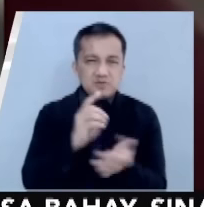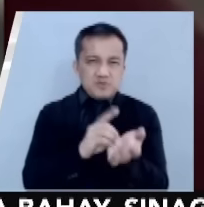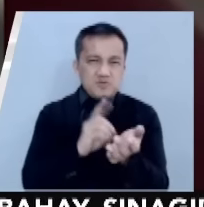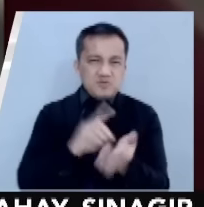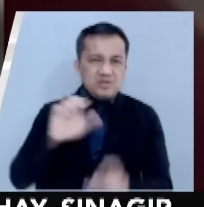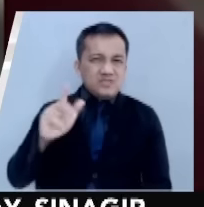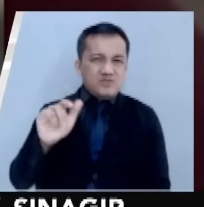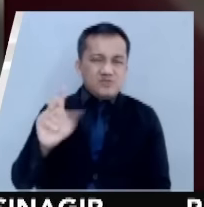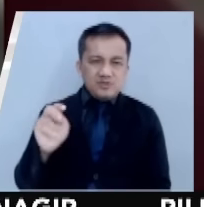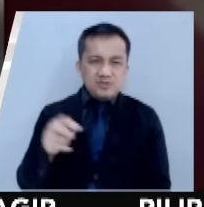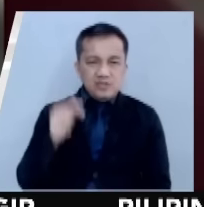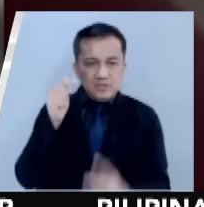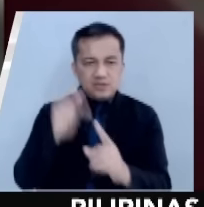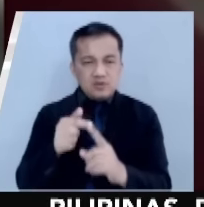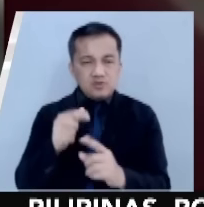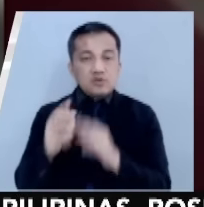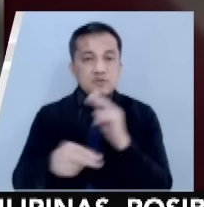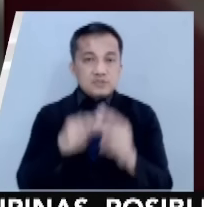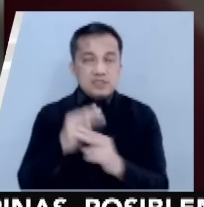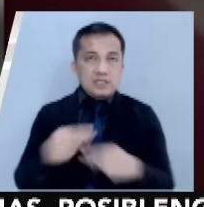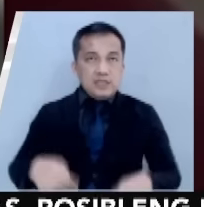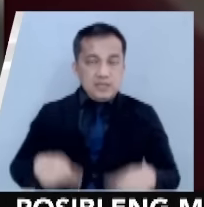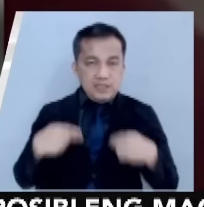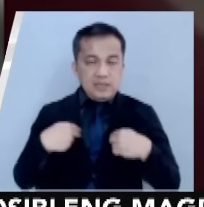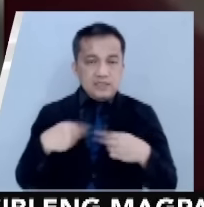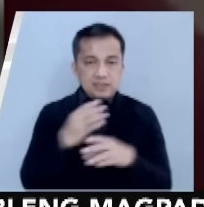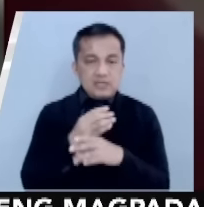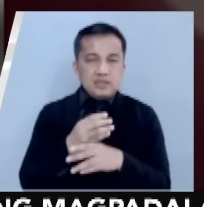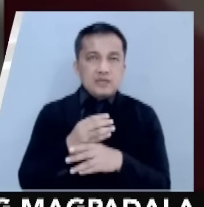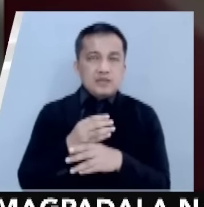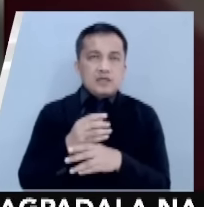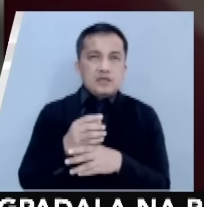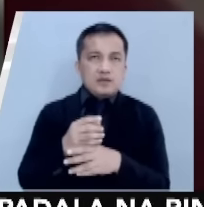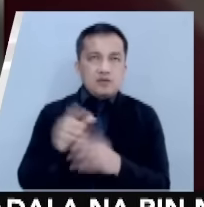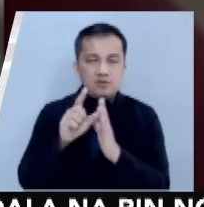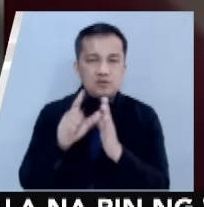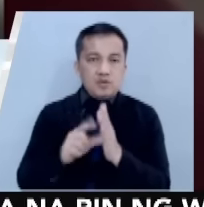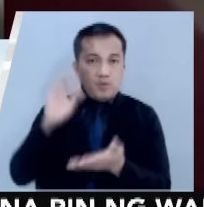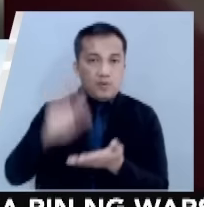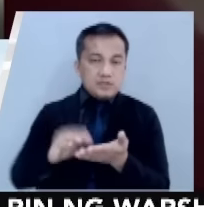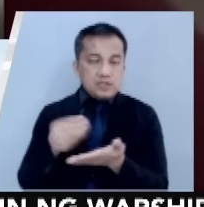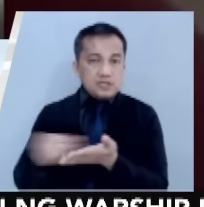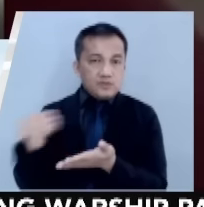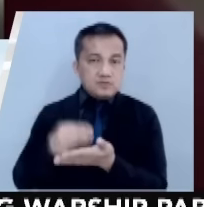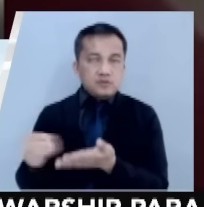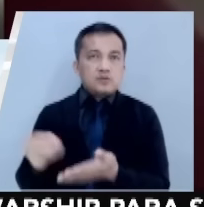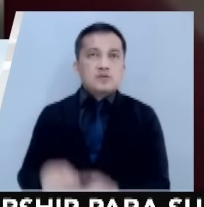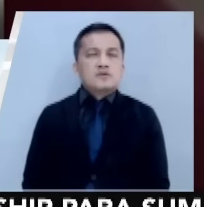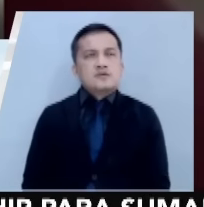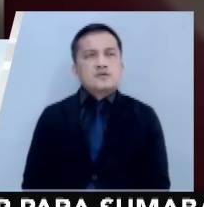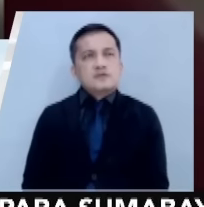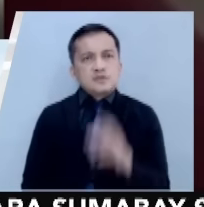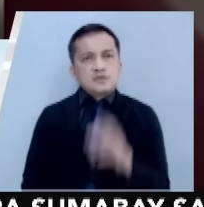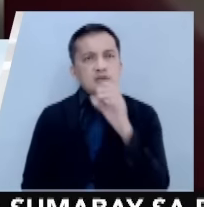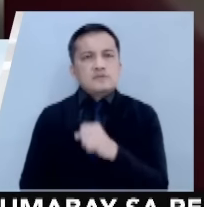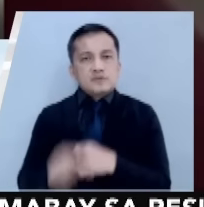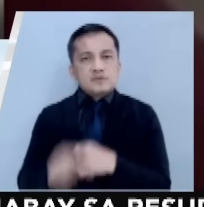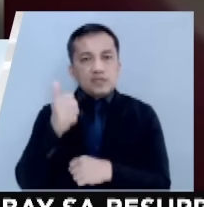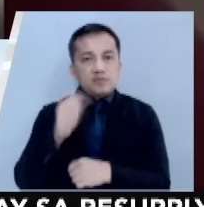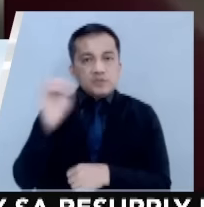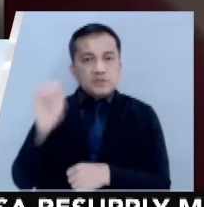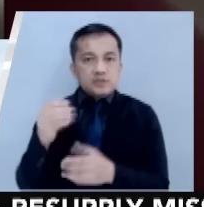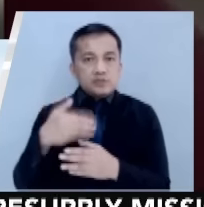Universal Healthcare Law ay mabawasan ang out-of-pocket expenditure mo to around 10% lang in the next 10